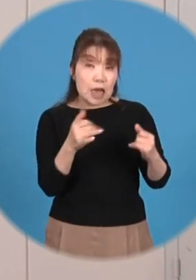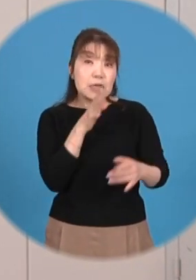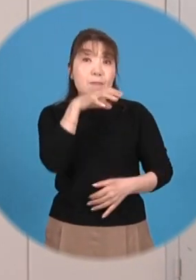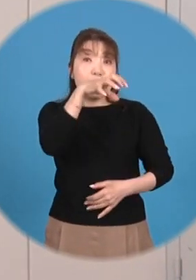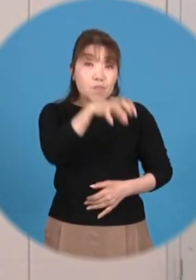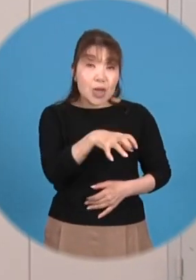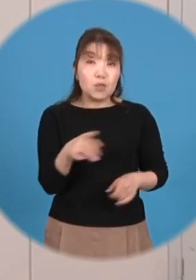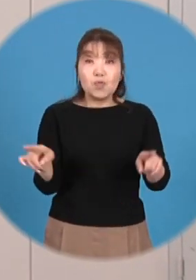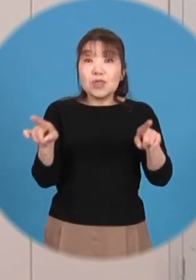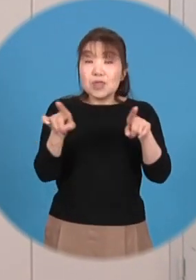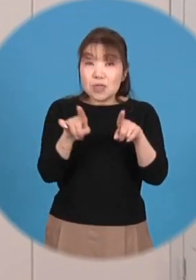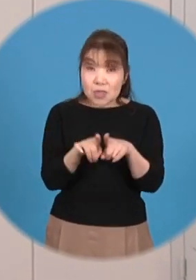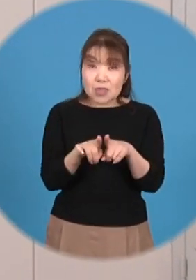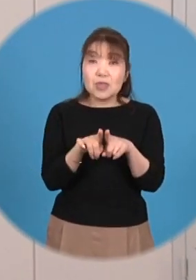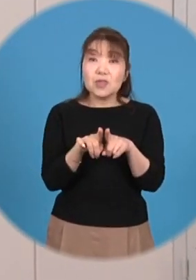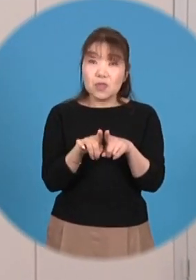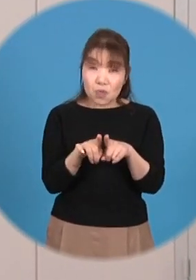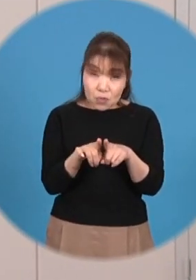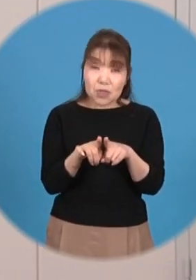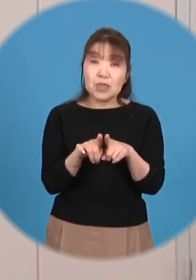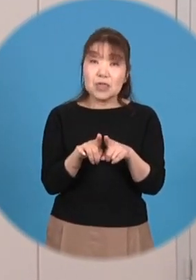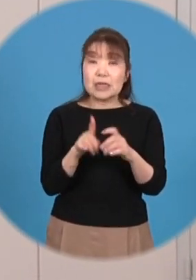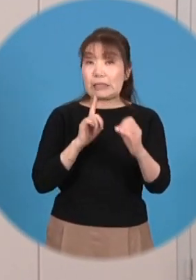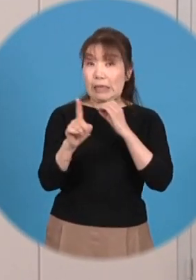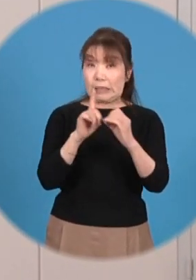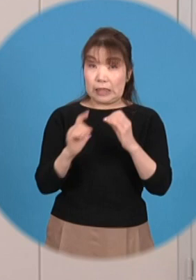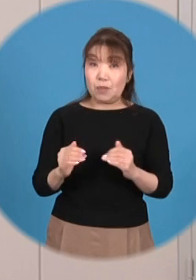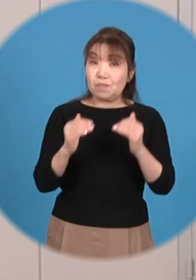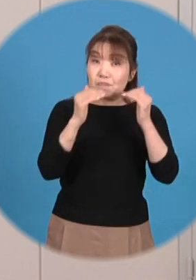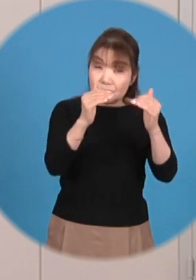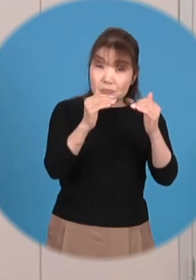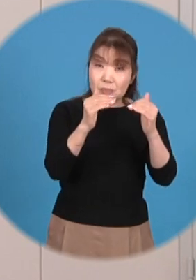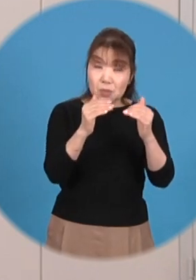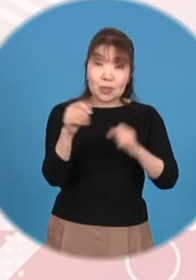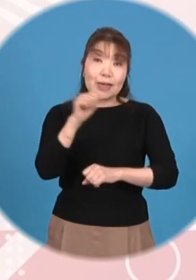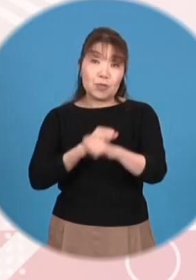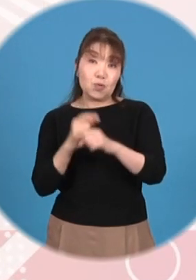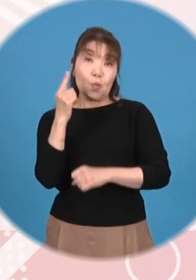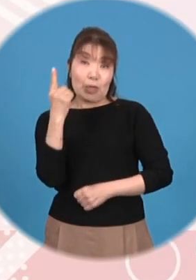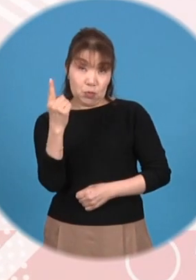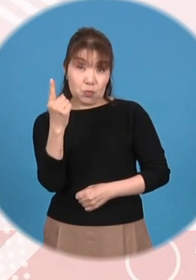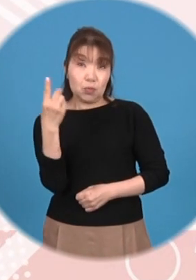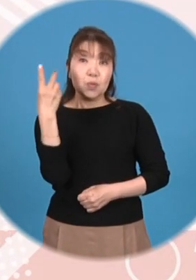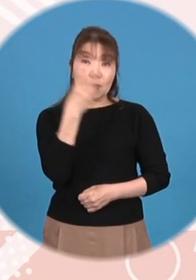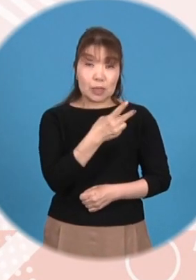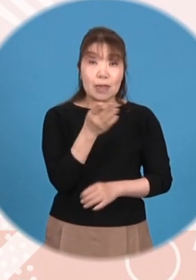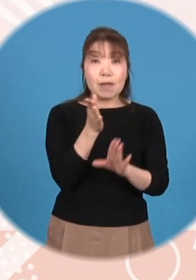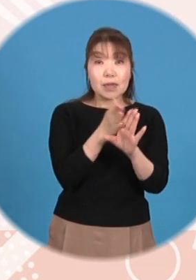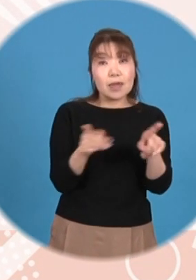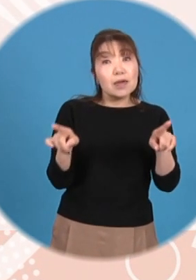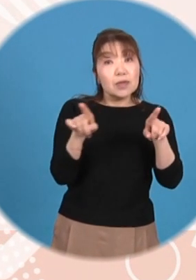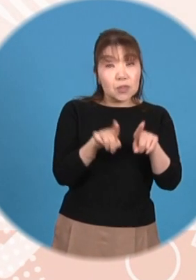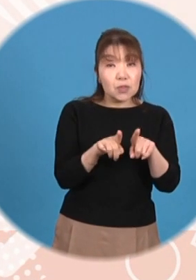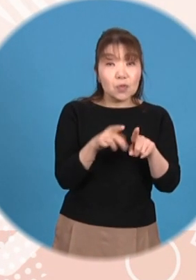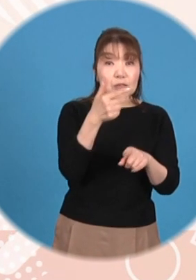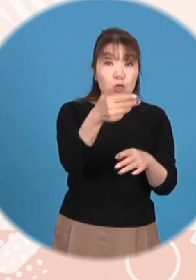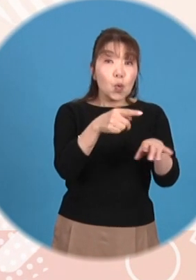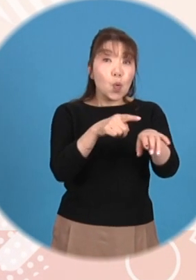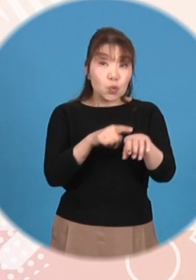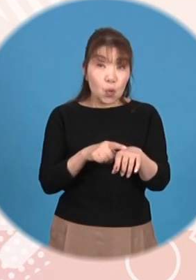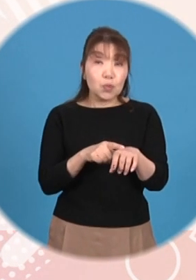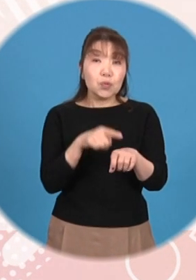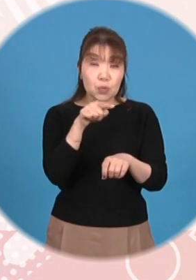緒になって生産性を高めていこうという活動が一つであります。それから県が一緒になって市町村